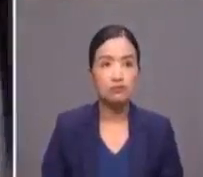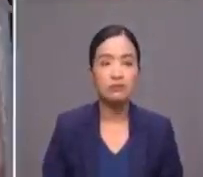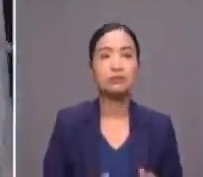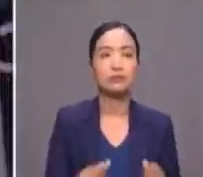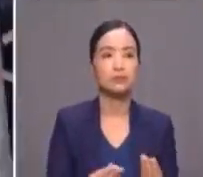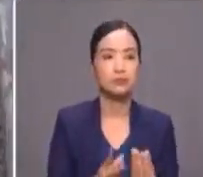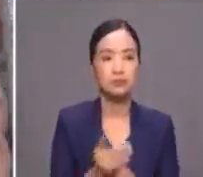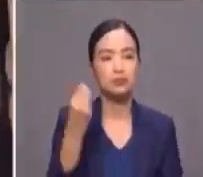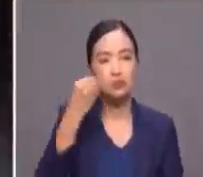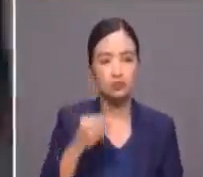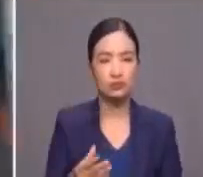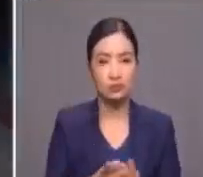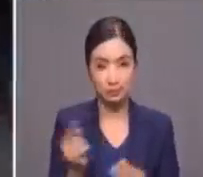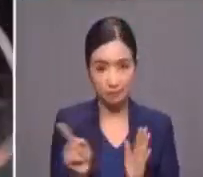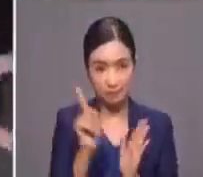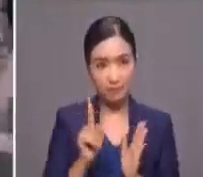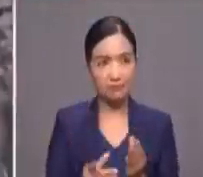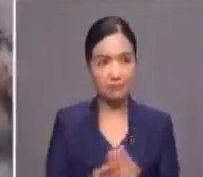เนี่ยนะคะก็อยากจะช่วยเหลือชาวบ้านก็มีจิตอาสานะคะมาร่วมด้วยมาช่วยงานณโรงทานก็นำไปแจกค่ะก็หนูทั้งแจกทุกสัปดาห์เลยนะคะสัปดาห์ละ1